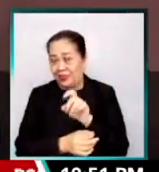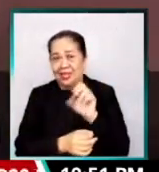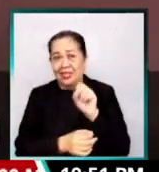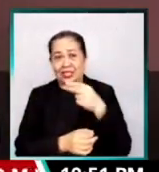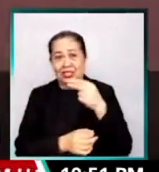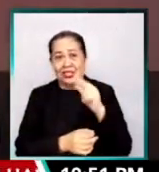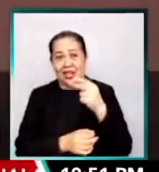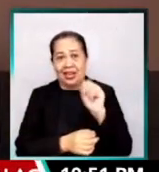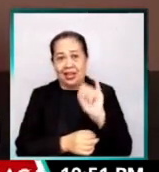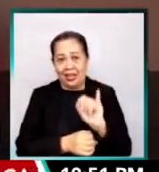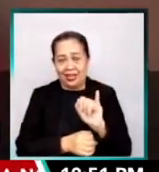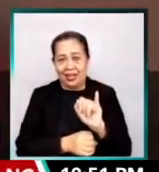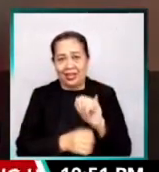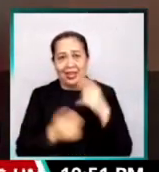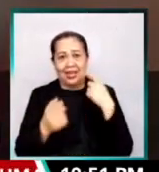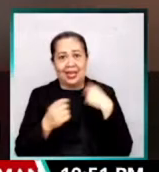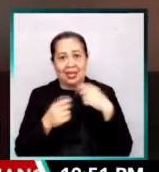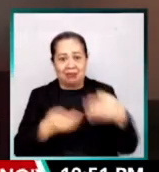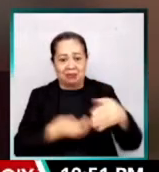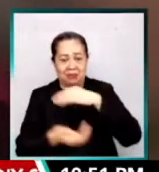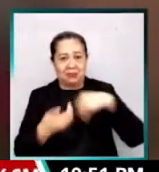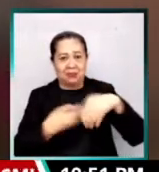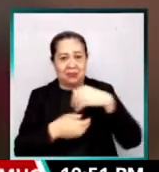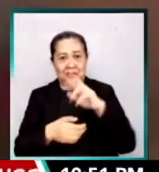At kung naka-bubble wrap, ang mga yan.